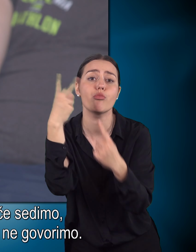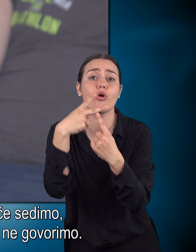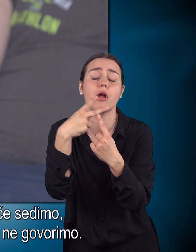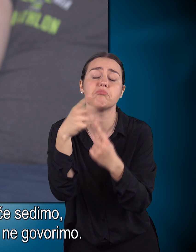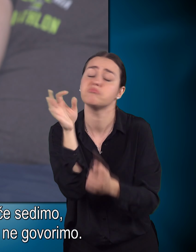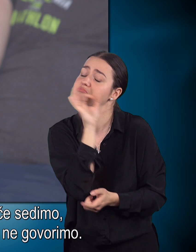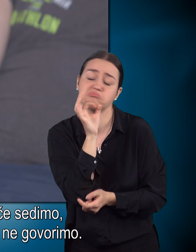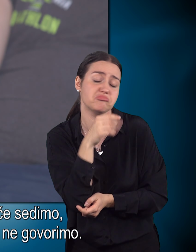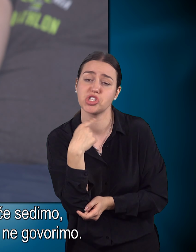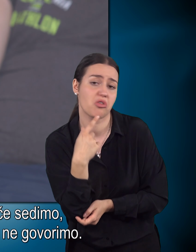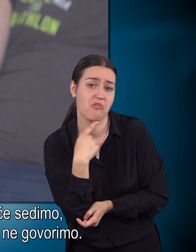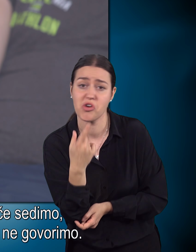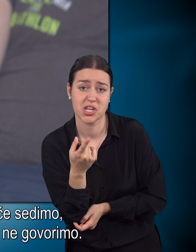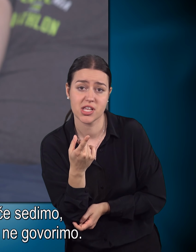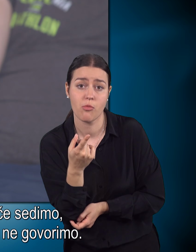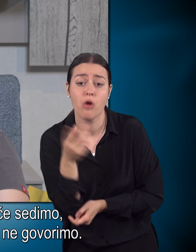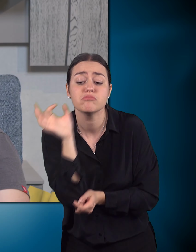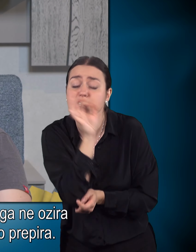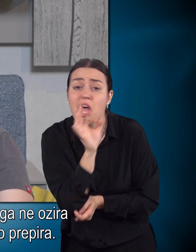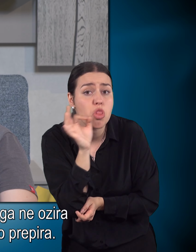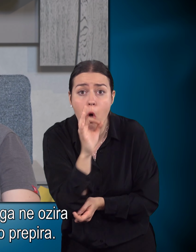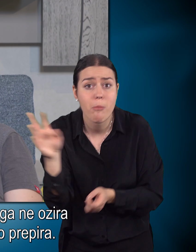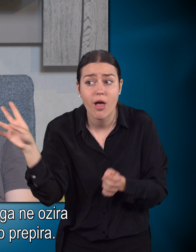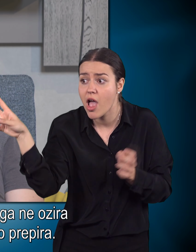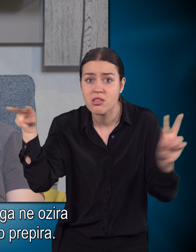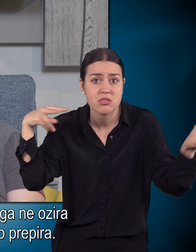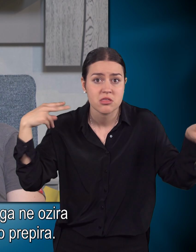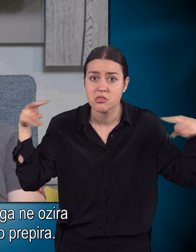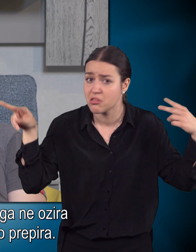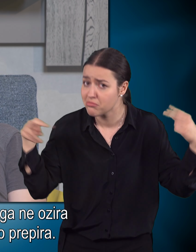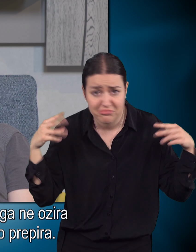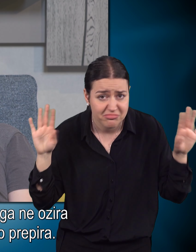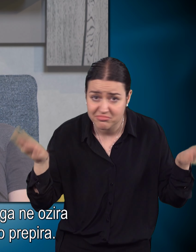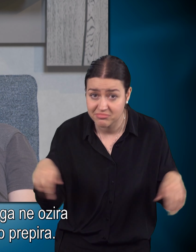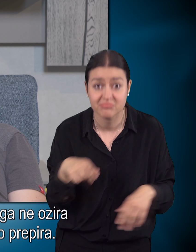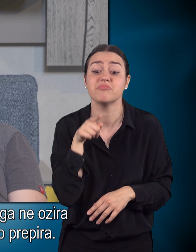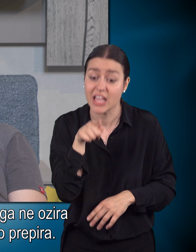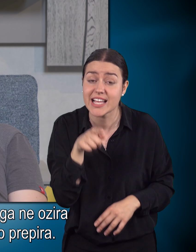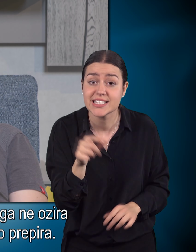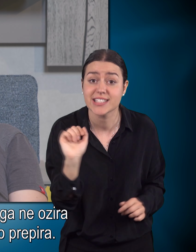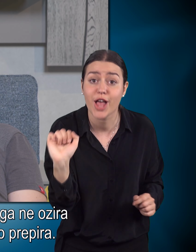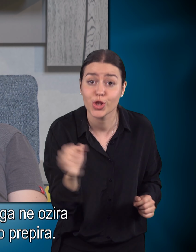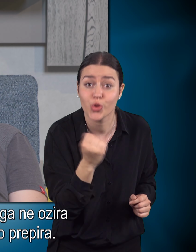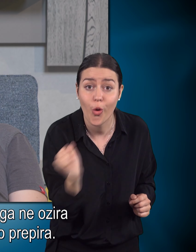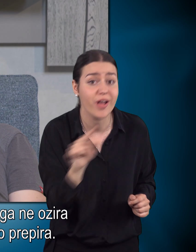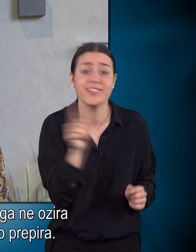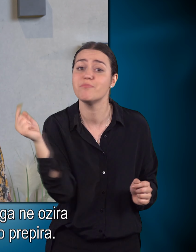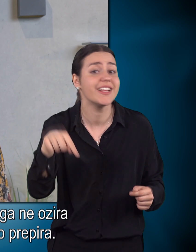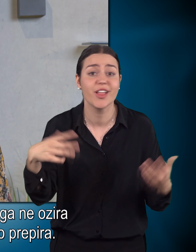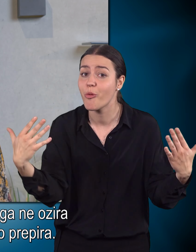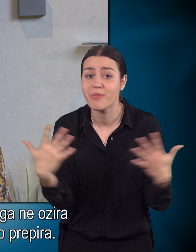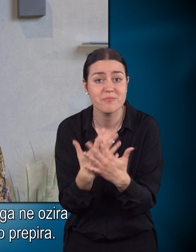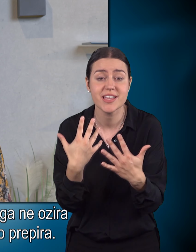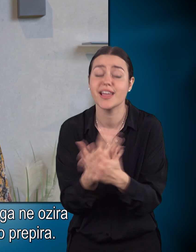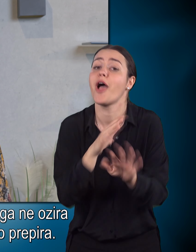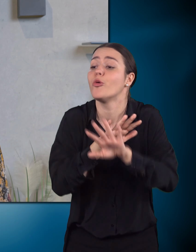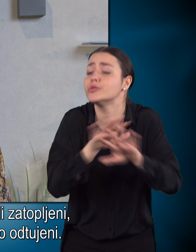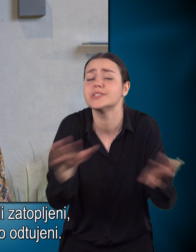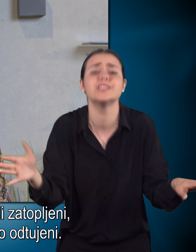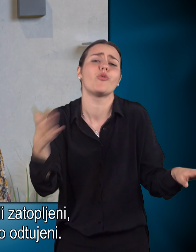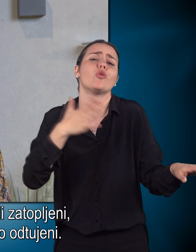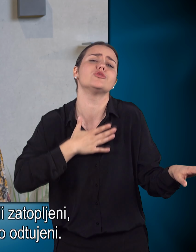gledamo program, nič ne govorimo, se noben ga ne ozira in zato ne pride do